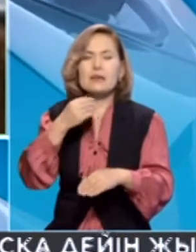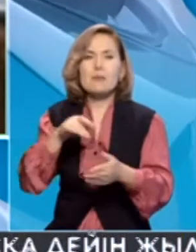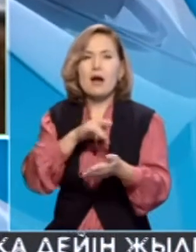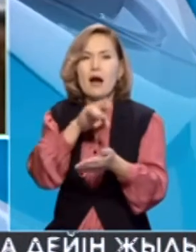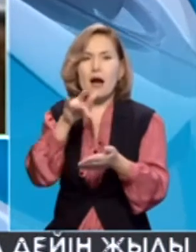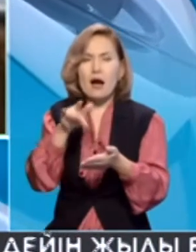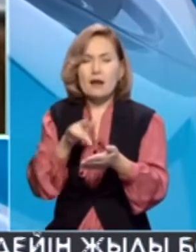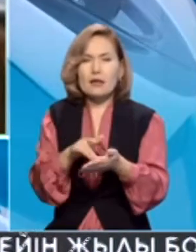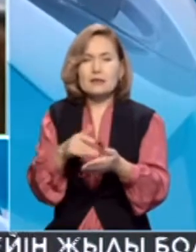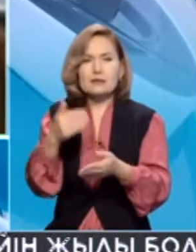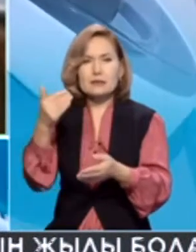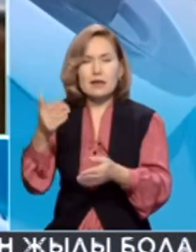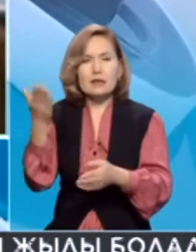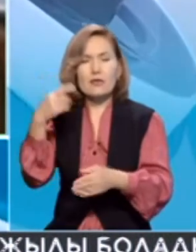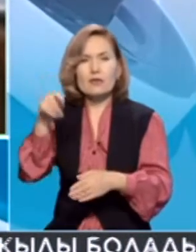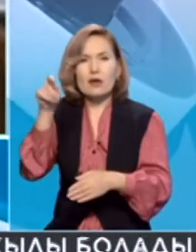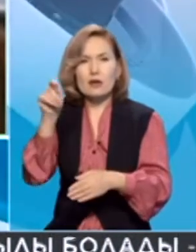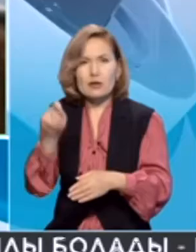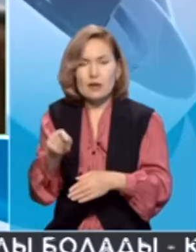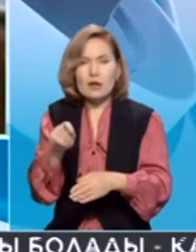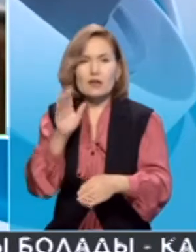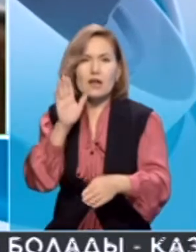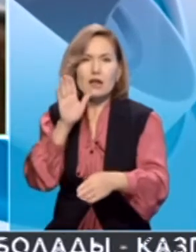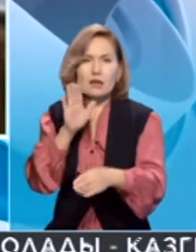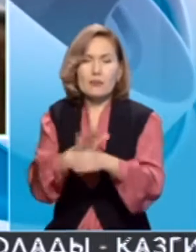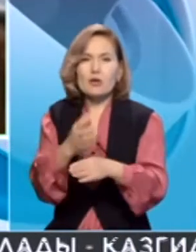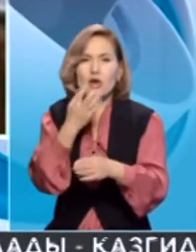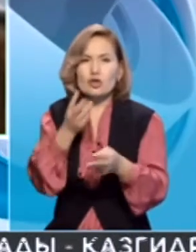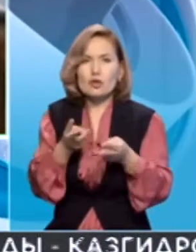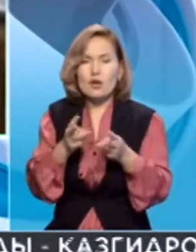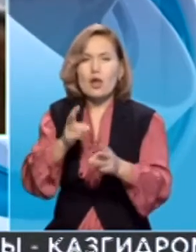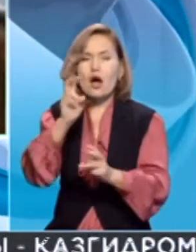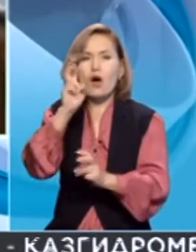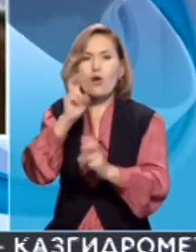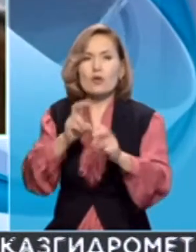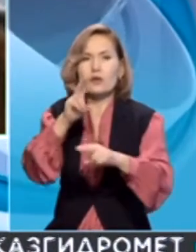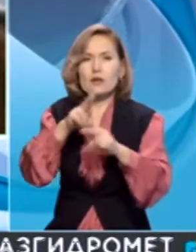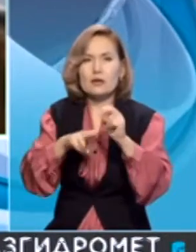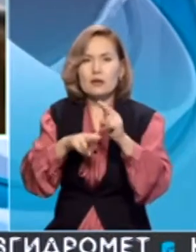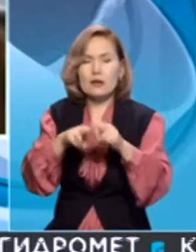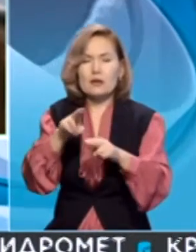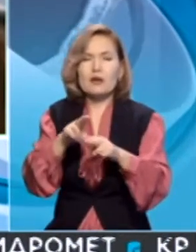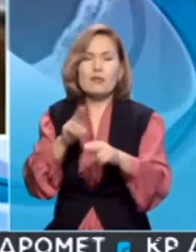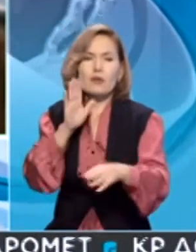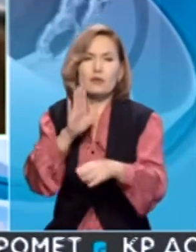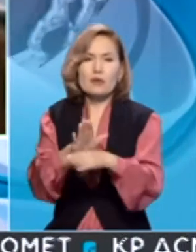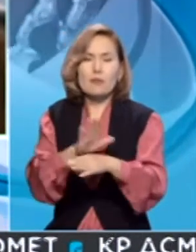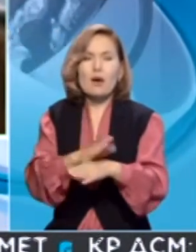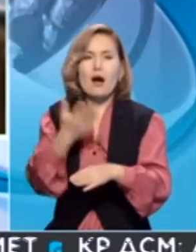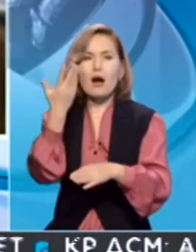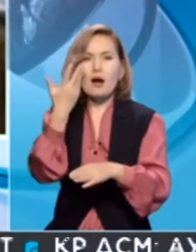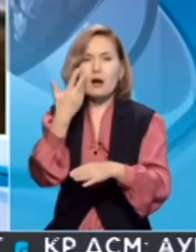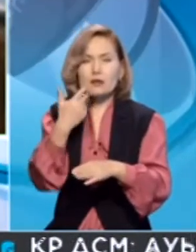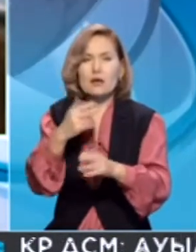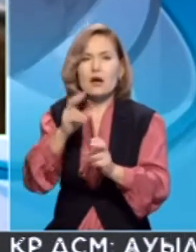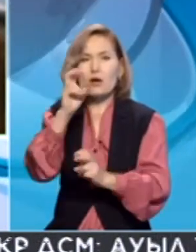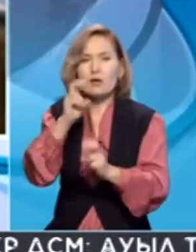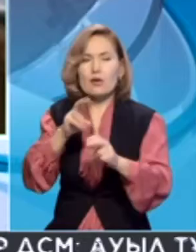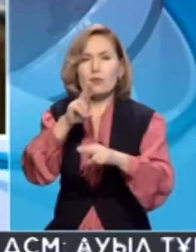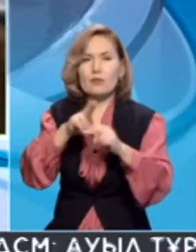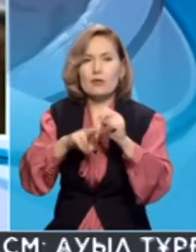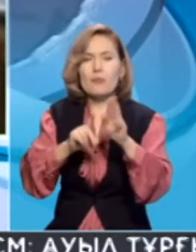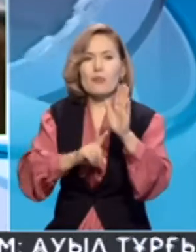облыс әкімдігіне жылу электр орталығын салу бойынша тапсырма берді. Орталықтың құрылысы қашан басталады? Осы сұрағымызға жауап берсеңіз.